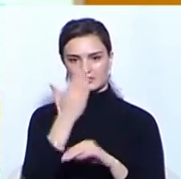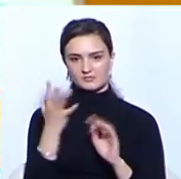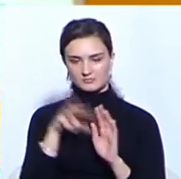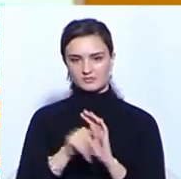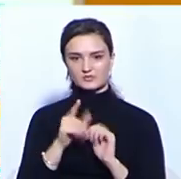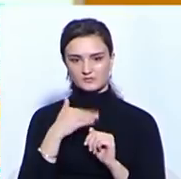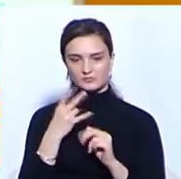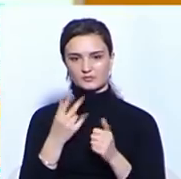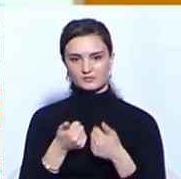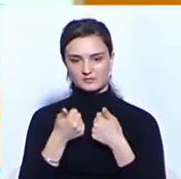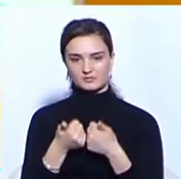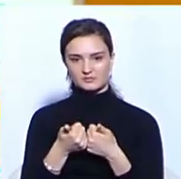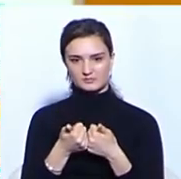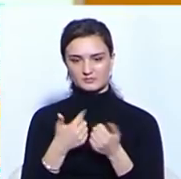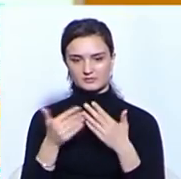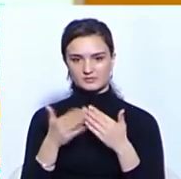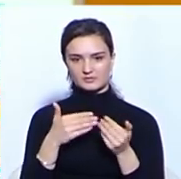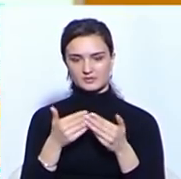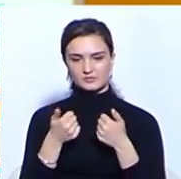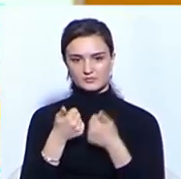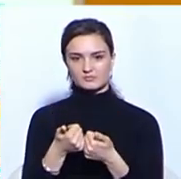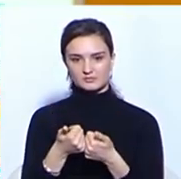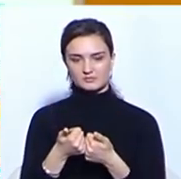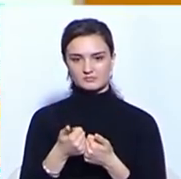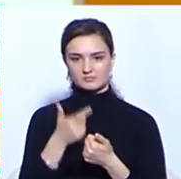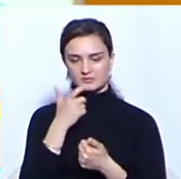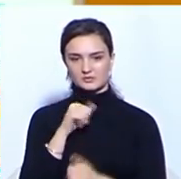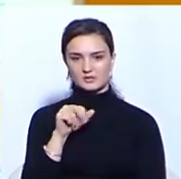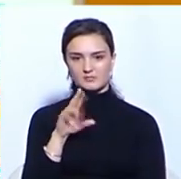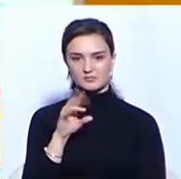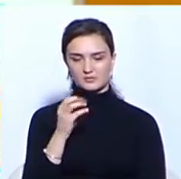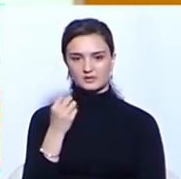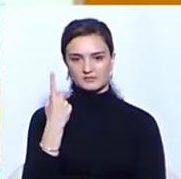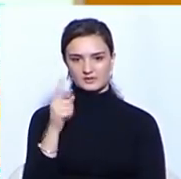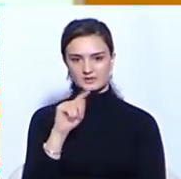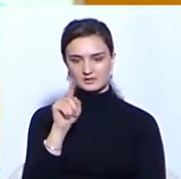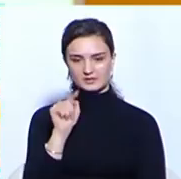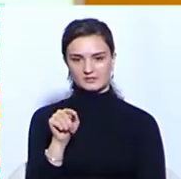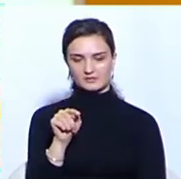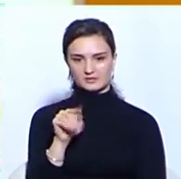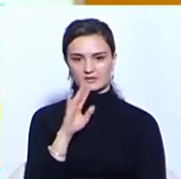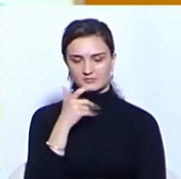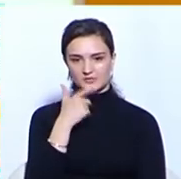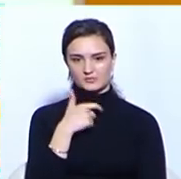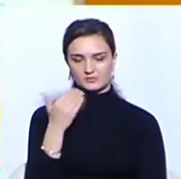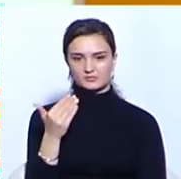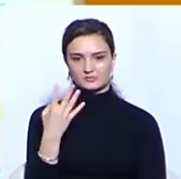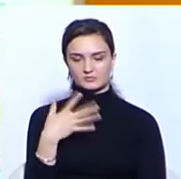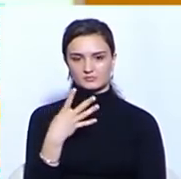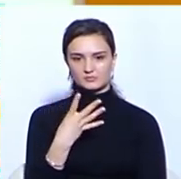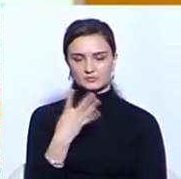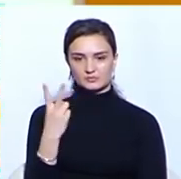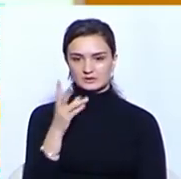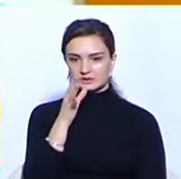საზოგადოებაში, რასაც ჩვენ უნდა ვეხმარებოდეთ და ხელს ვაშველებდეთ. ბატონო აპოლონ, კიდევ ერთი კითხვა, ქალბატონი